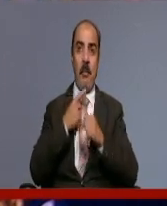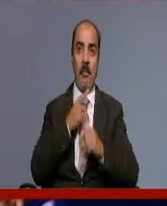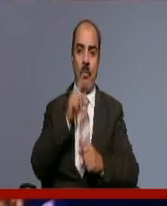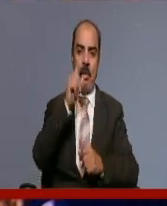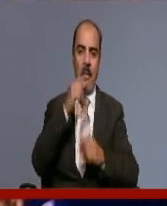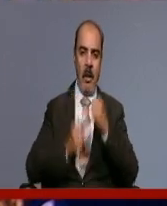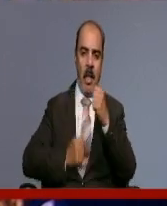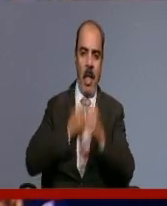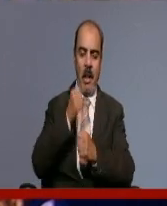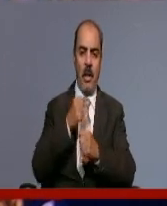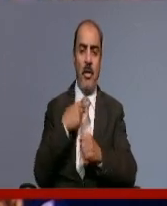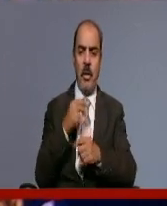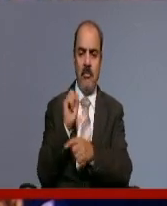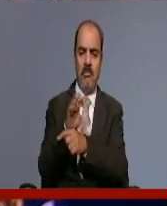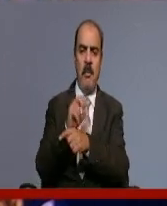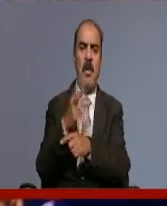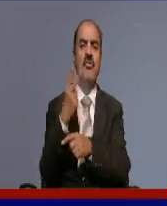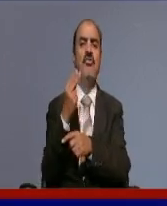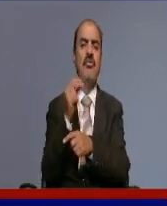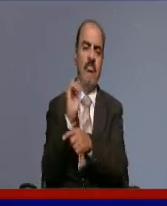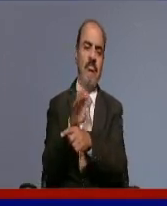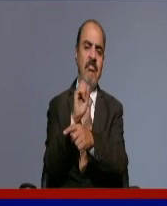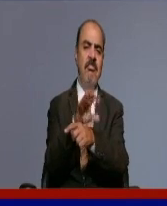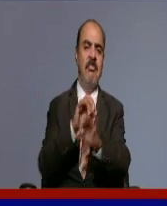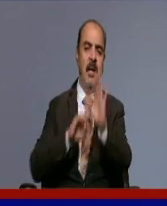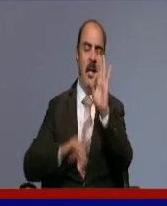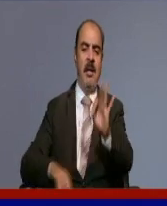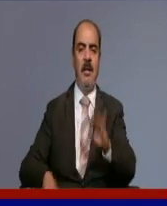اعلم عشرين مش عشره